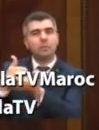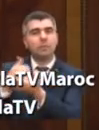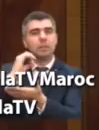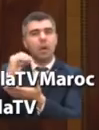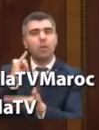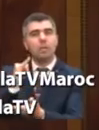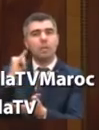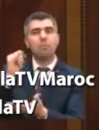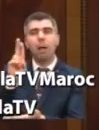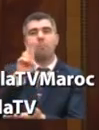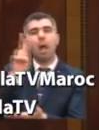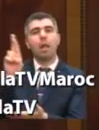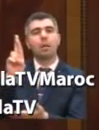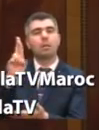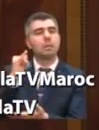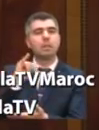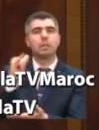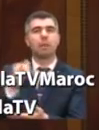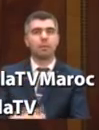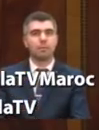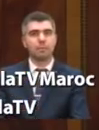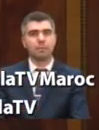المبادرات الملكية في هذا المجال.